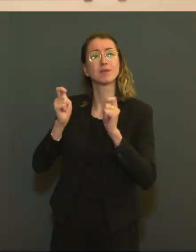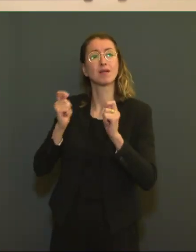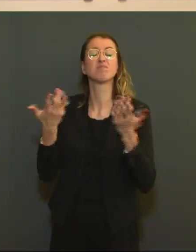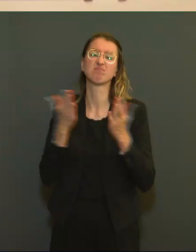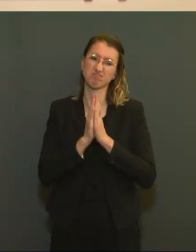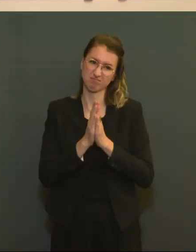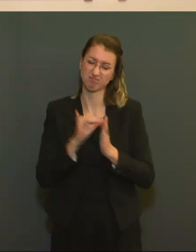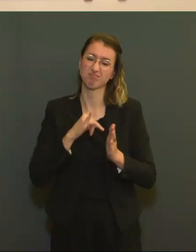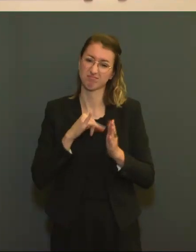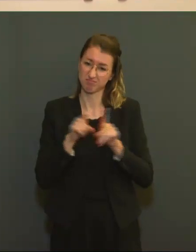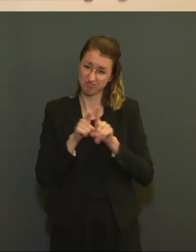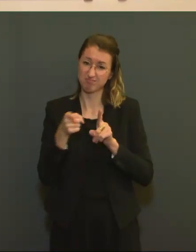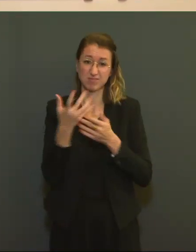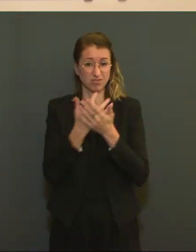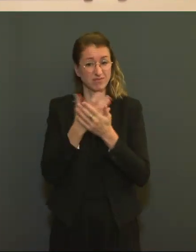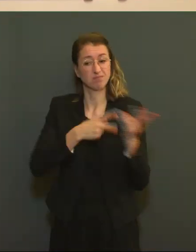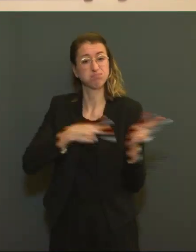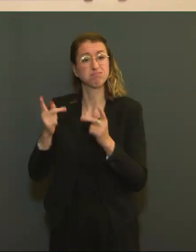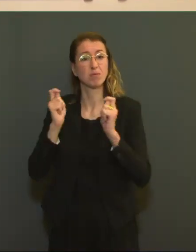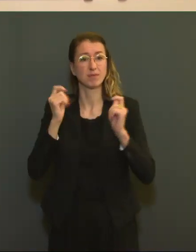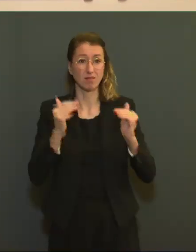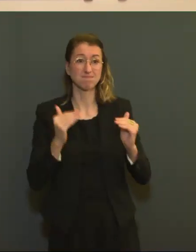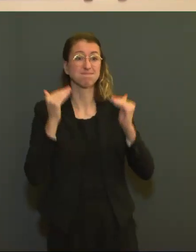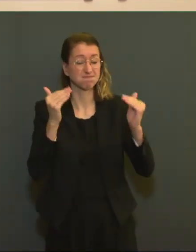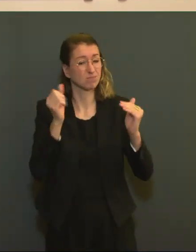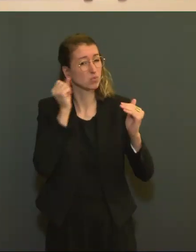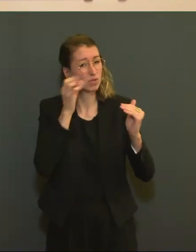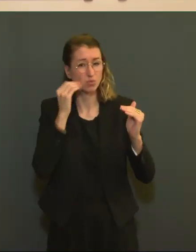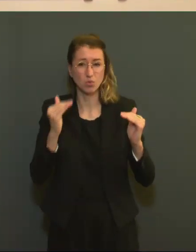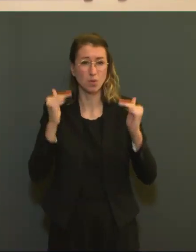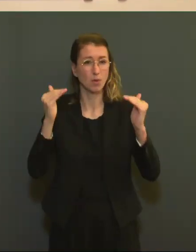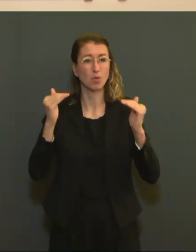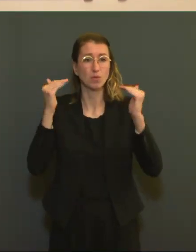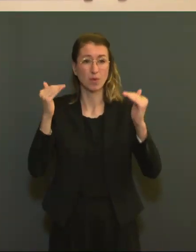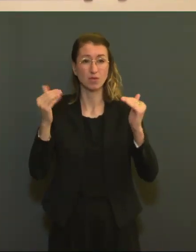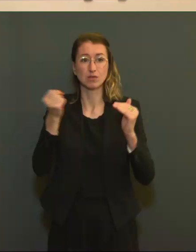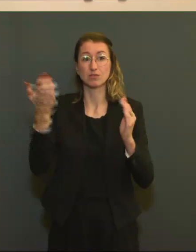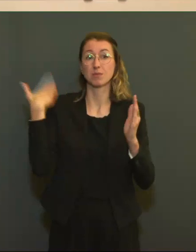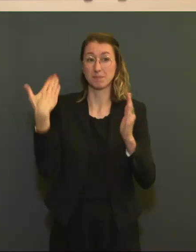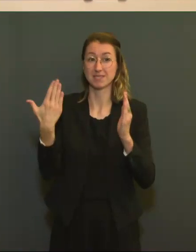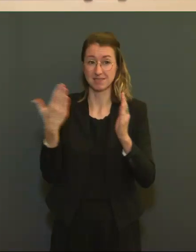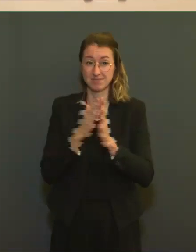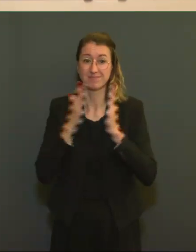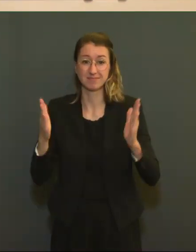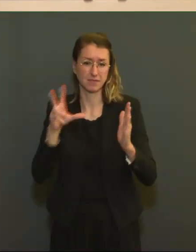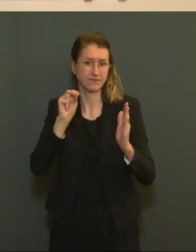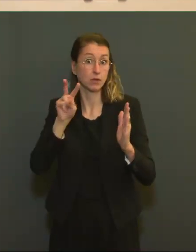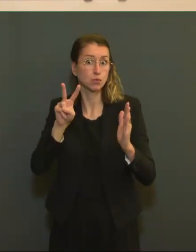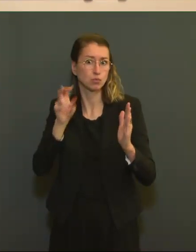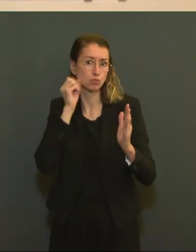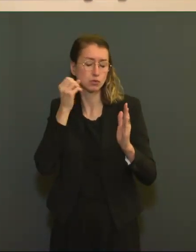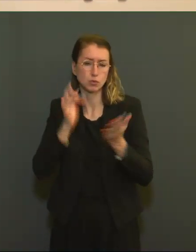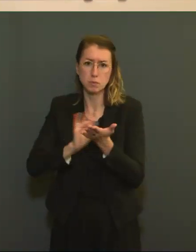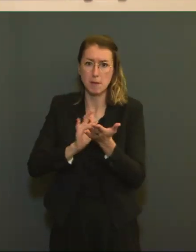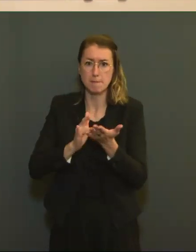augmentation des moyennes hebdomadaires. On a actuellement 22 admissions en moyenne par jour, ce qui